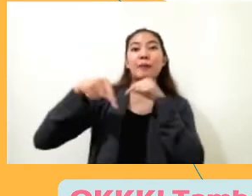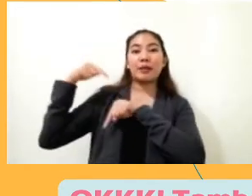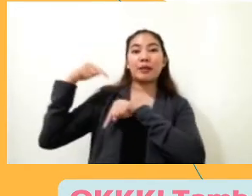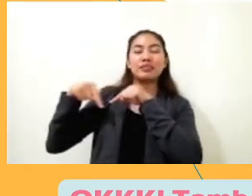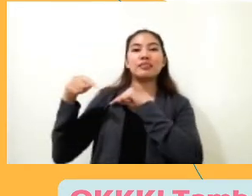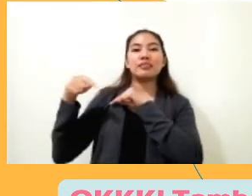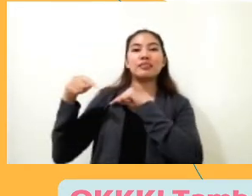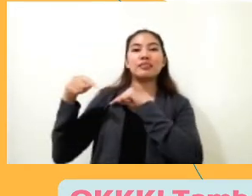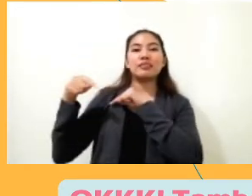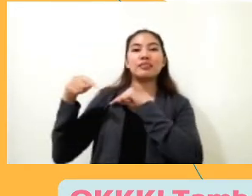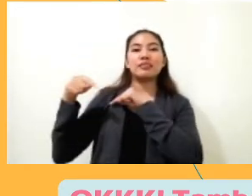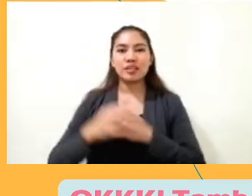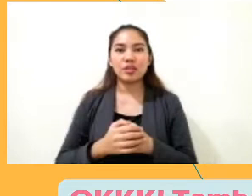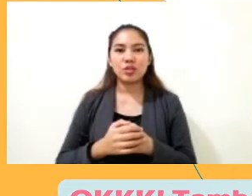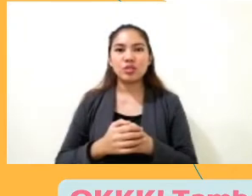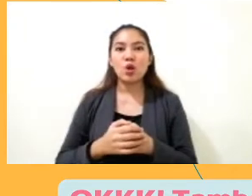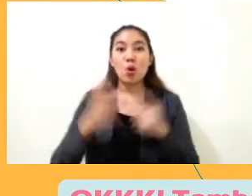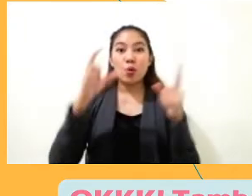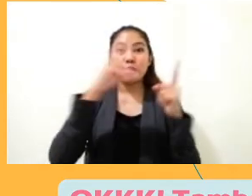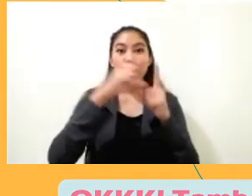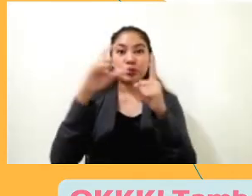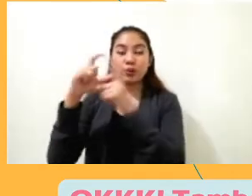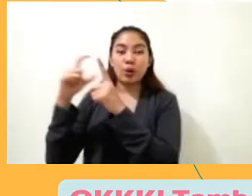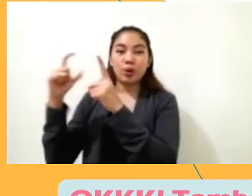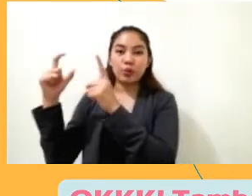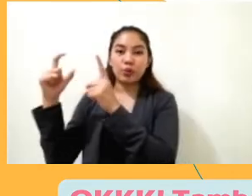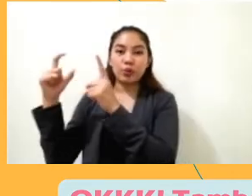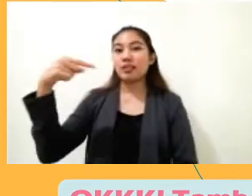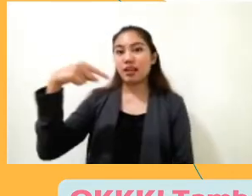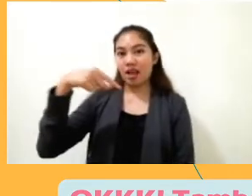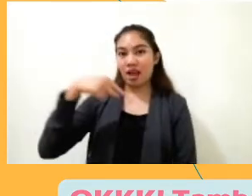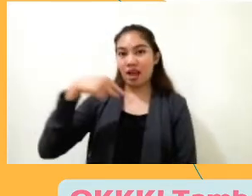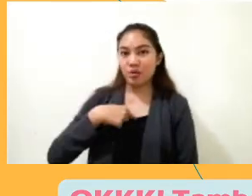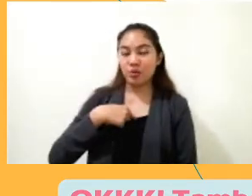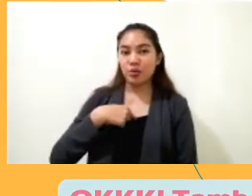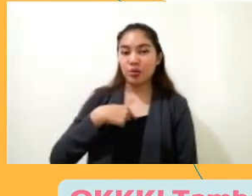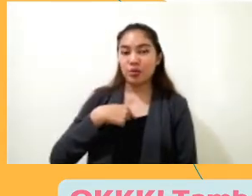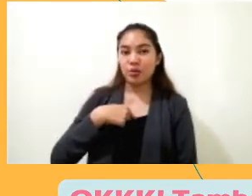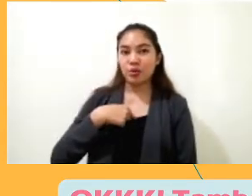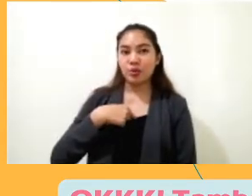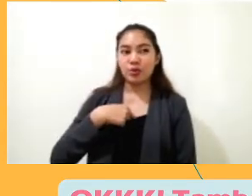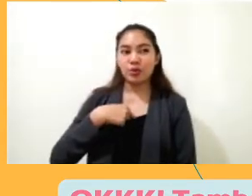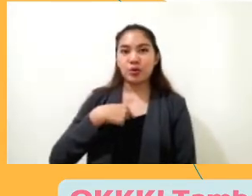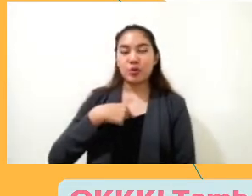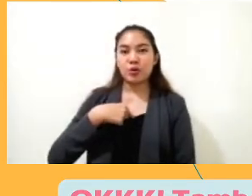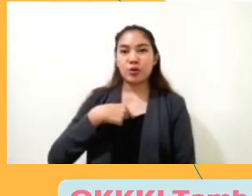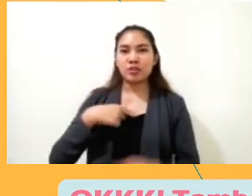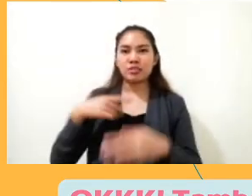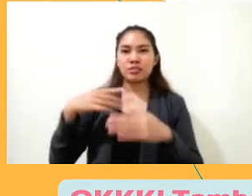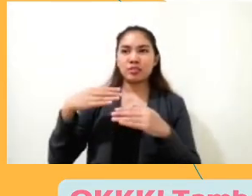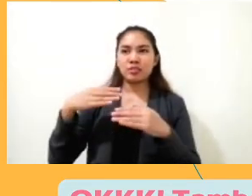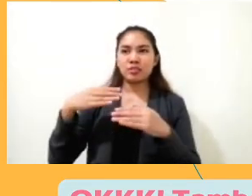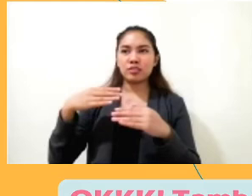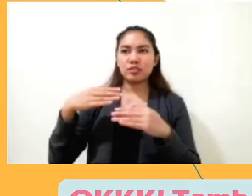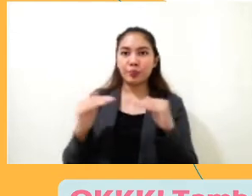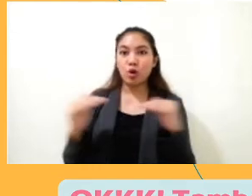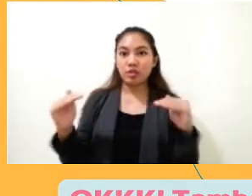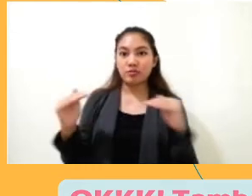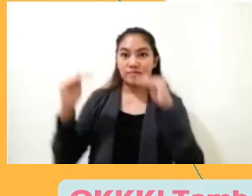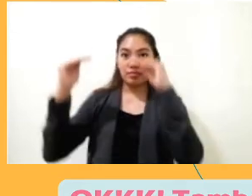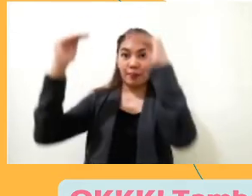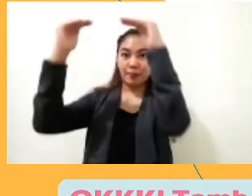lagyan na natin yung tatlo na ako. Ako, medium na ako, high na ako, tapos isa pa ulit na